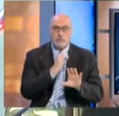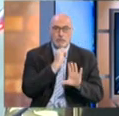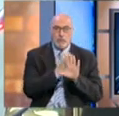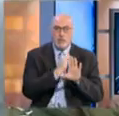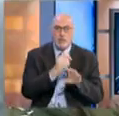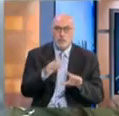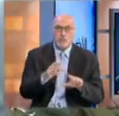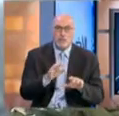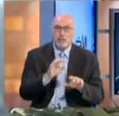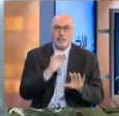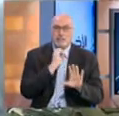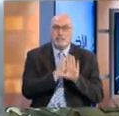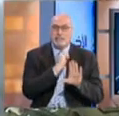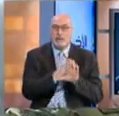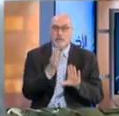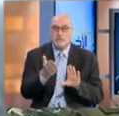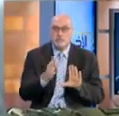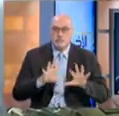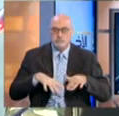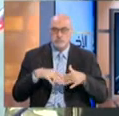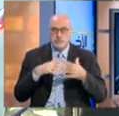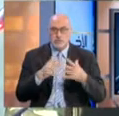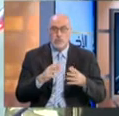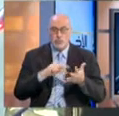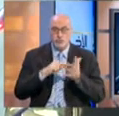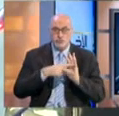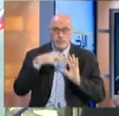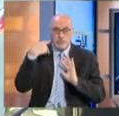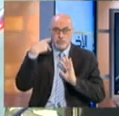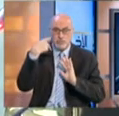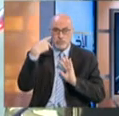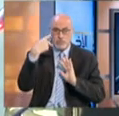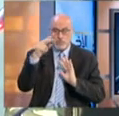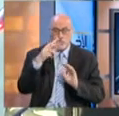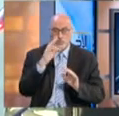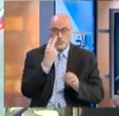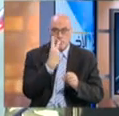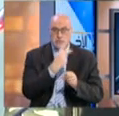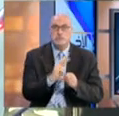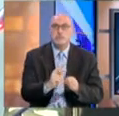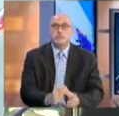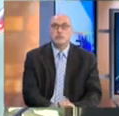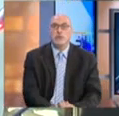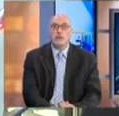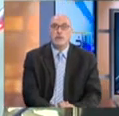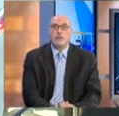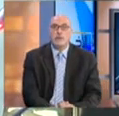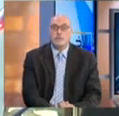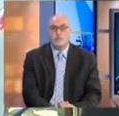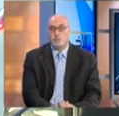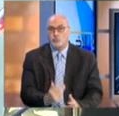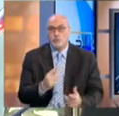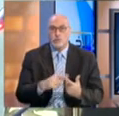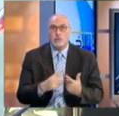الأمة وإحباط مشاريعهم الإجرامية الدنيئة التي